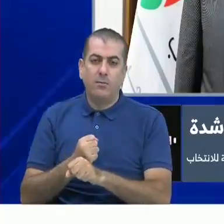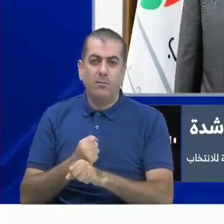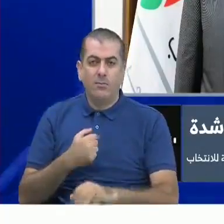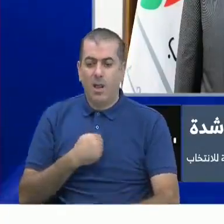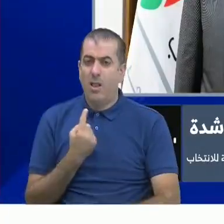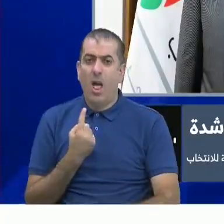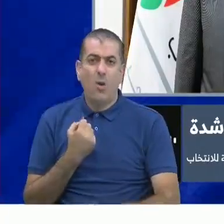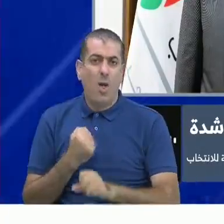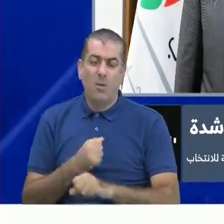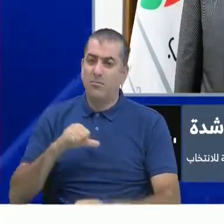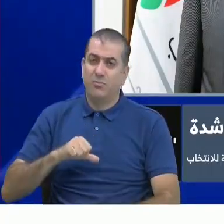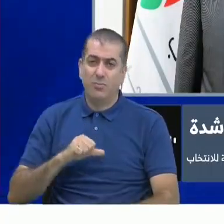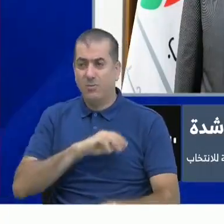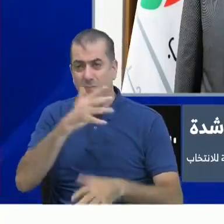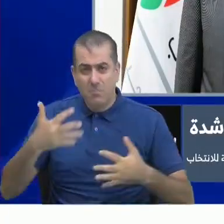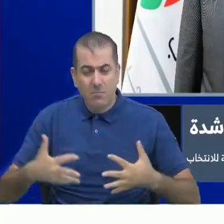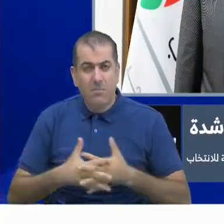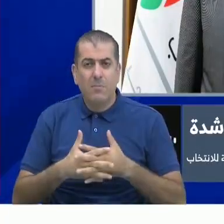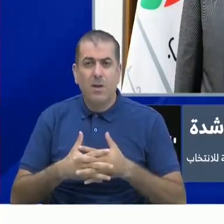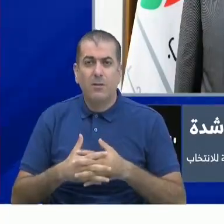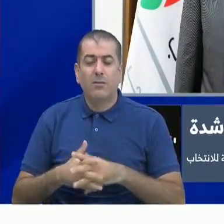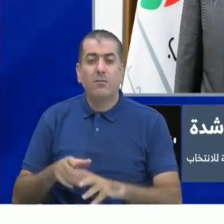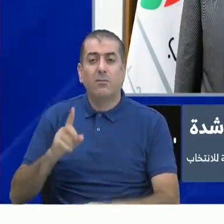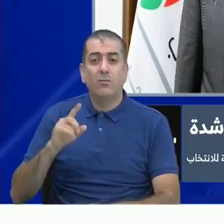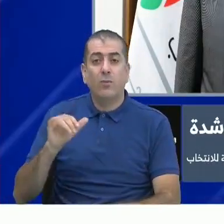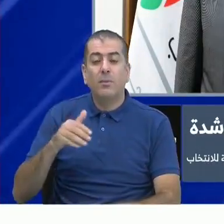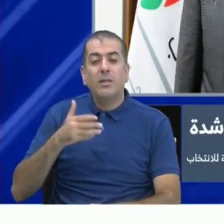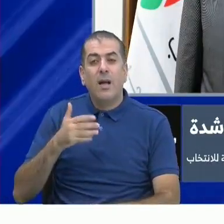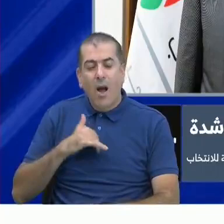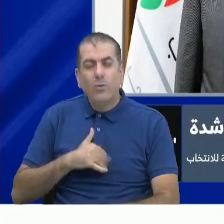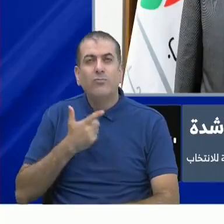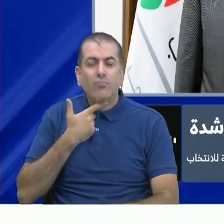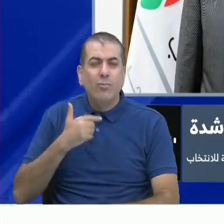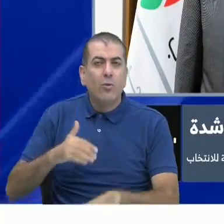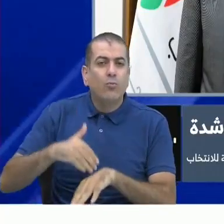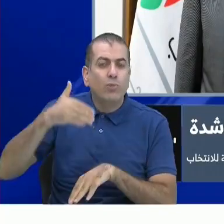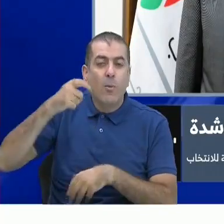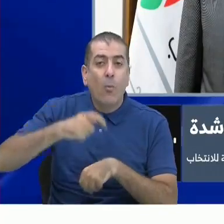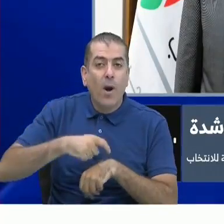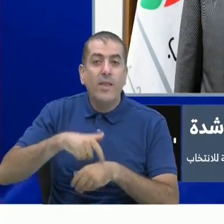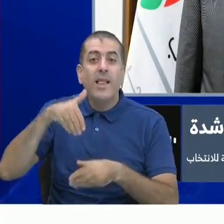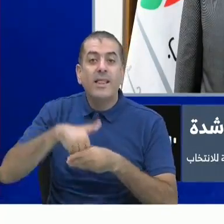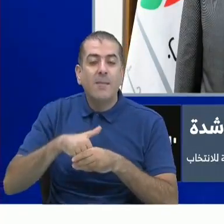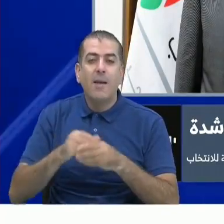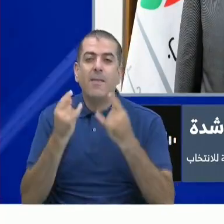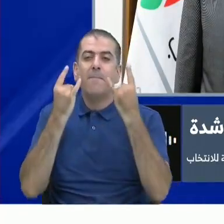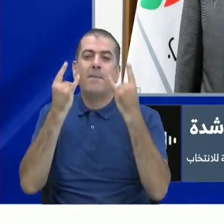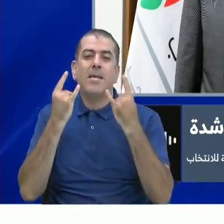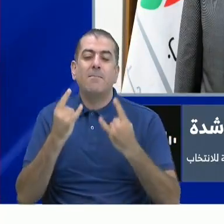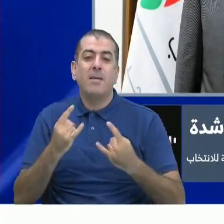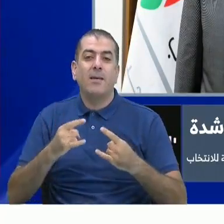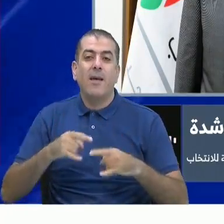لنا فعلا من إجراء انتخابات خالية من المخالفات